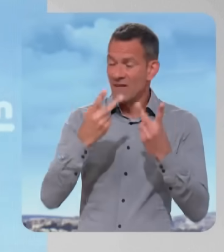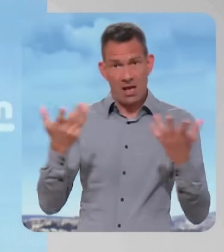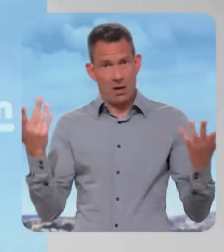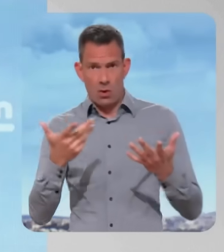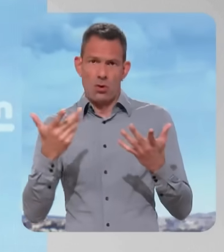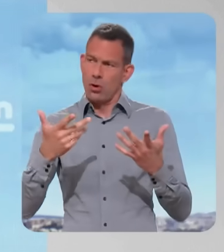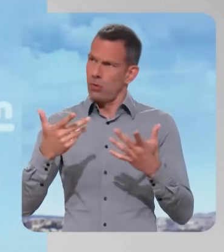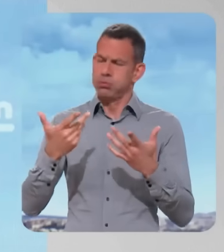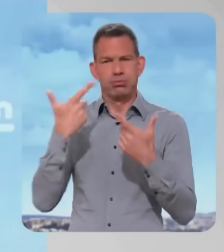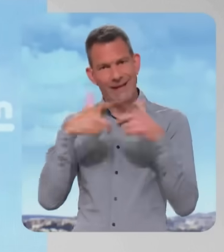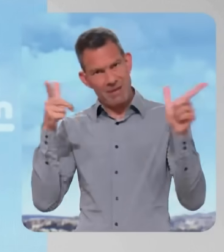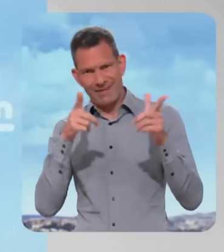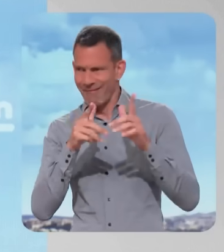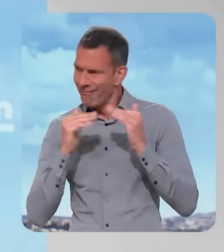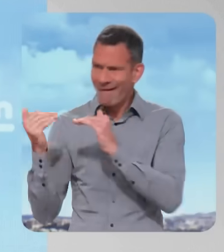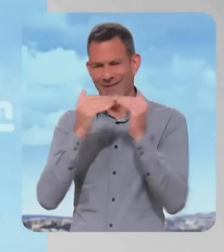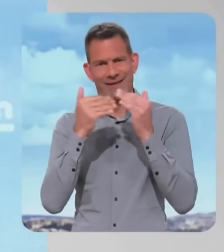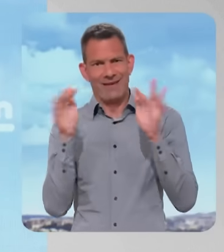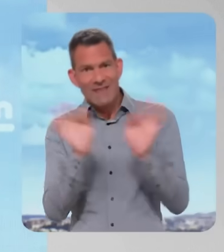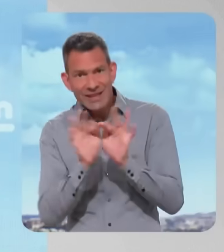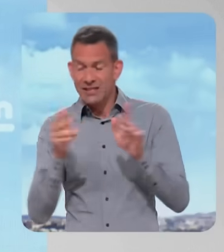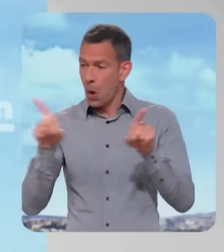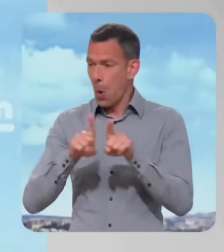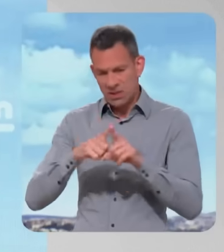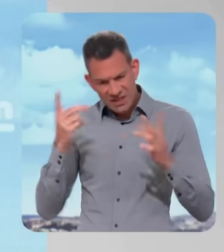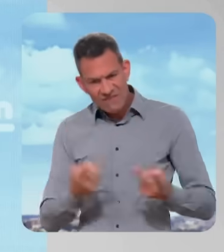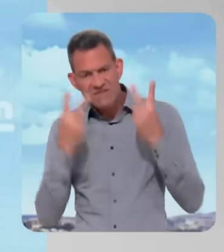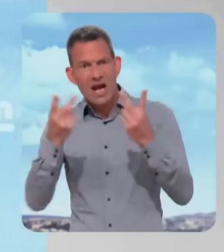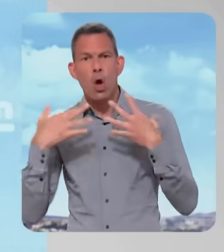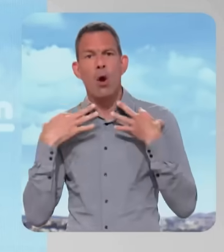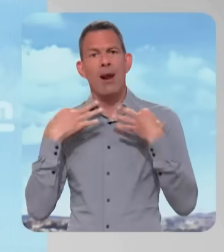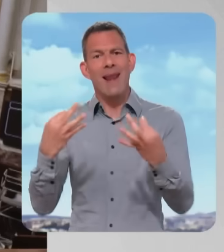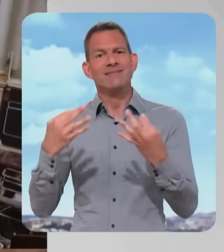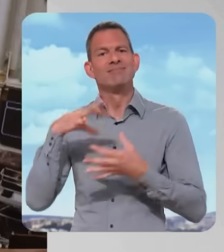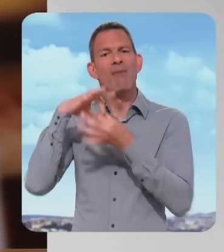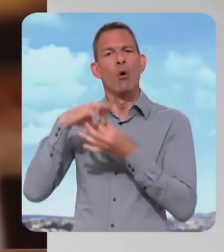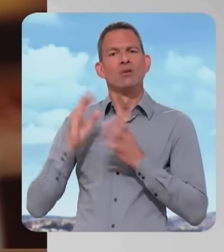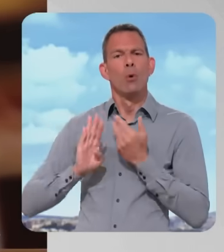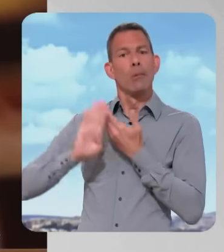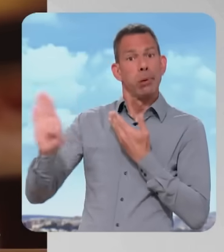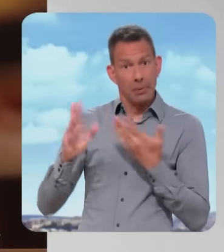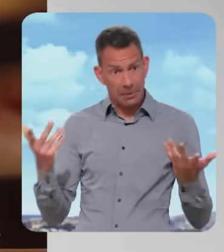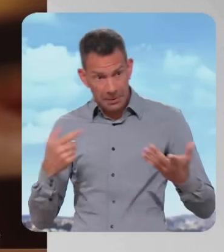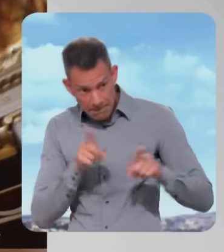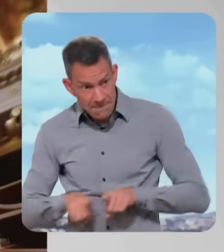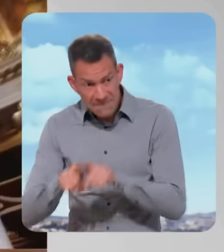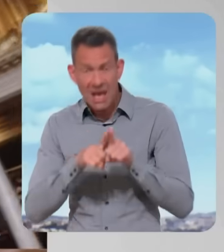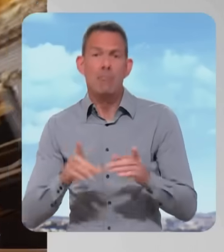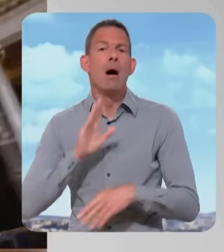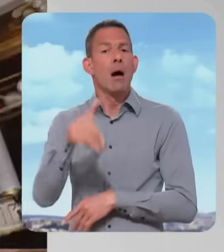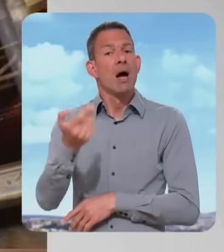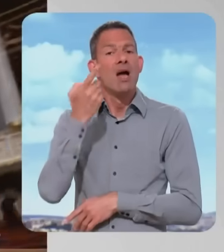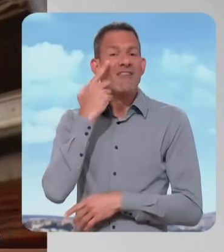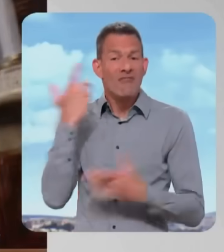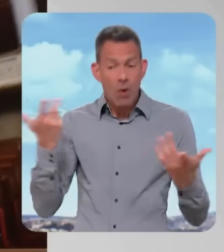mais aussi celle de la laïcité est-ce que nous avons cela en partage après je pense qu'il faudra regarder quels sont les grandes